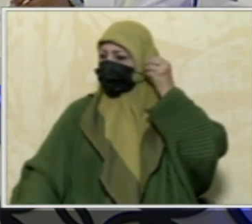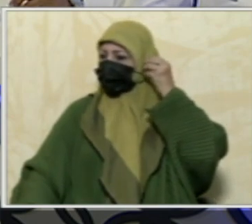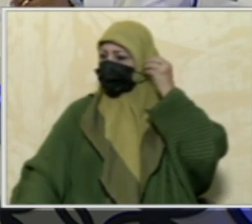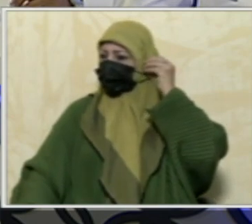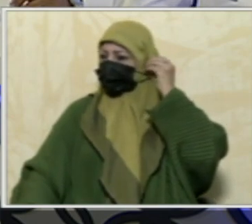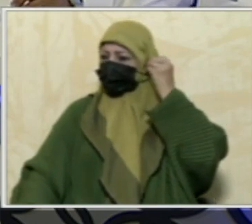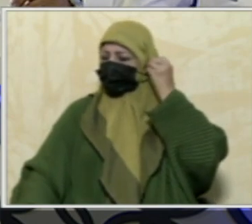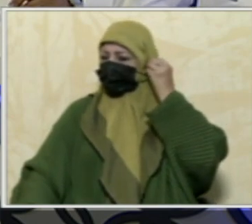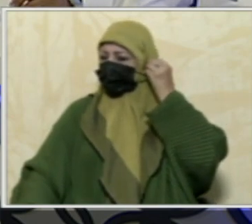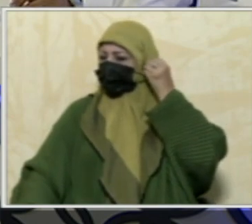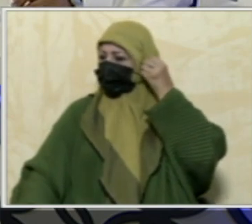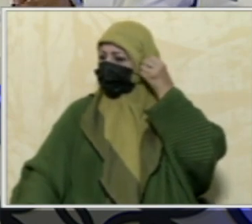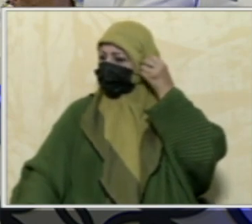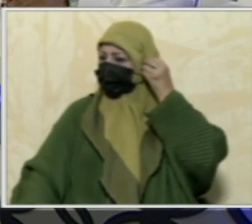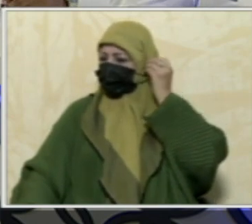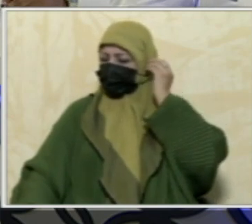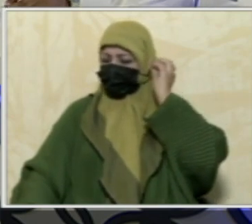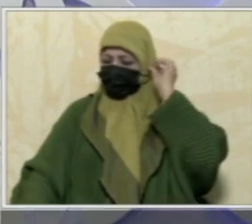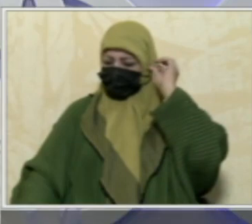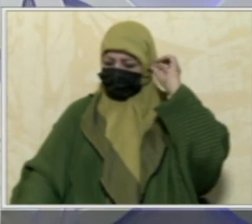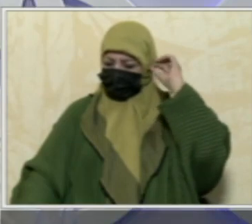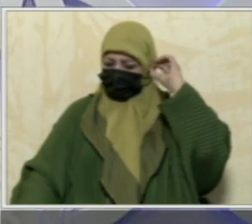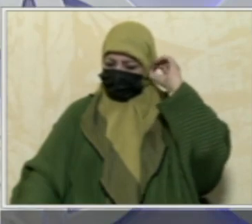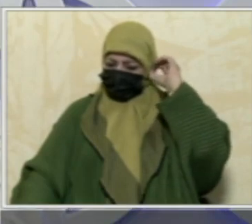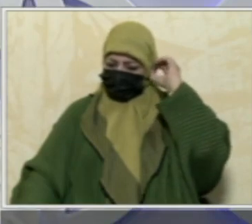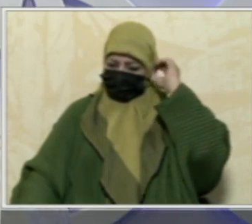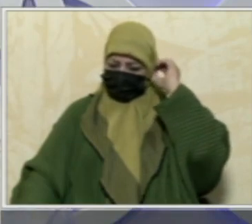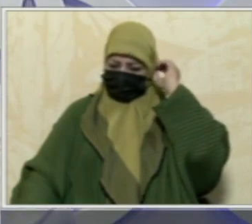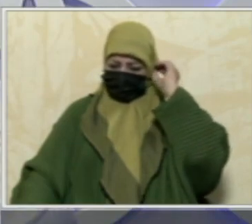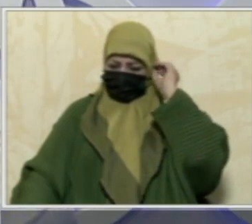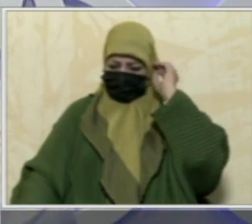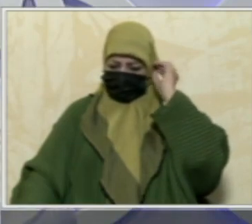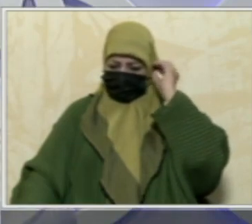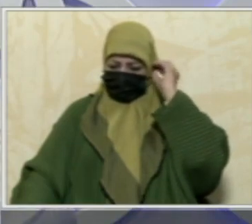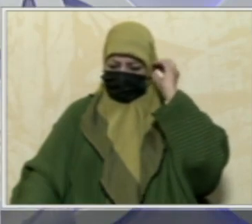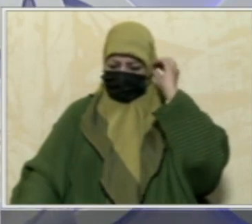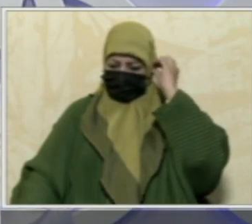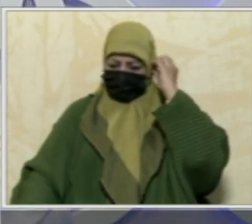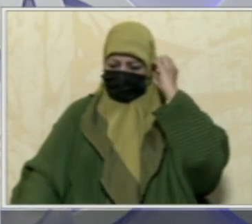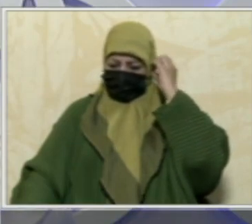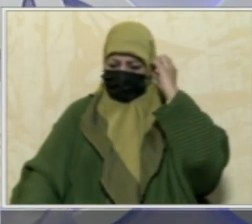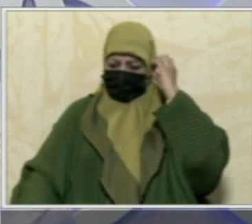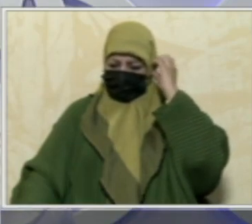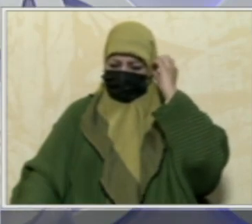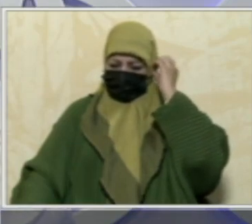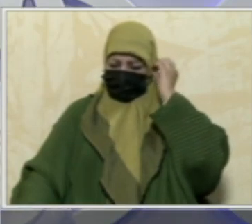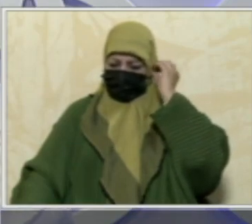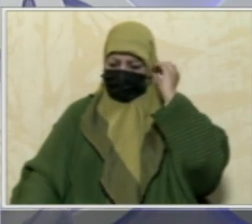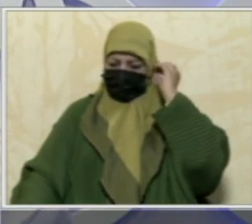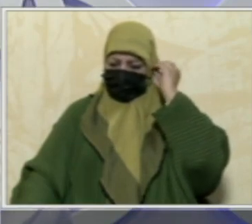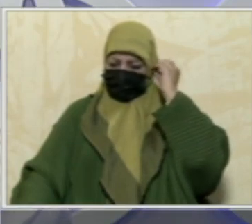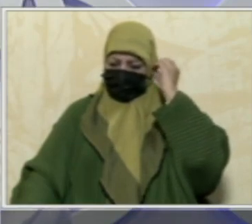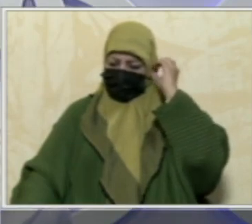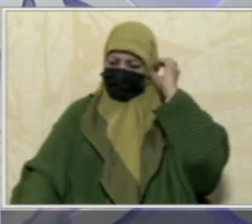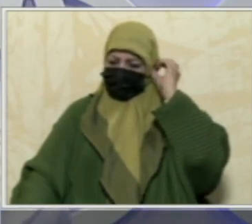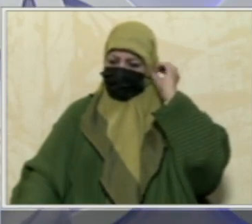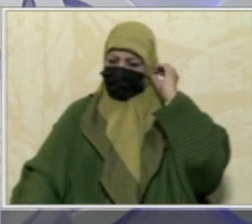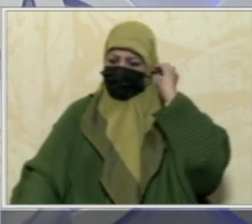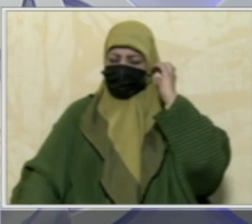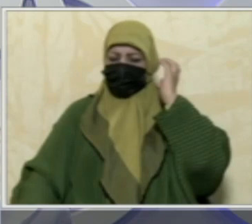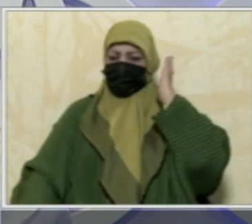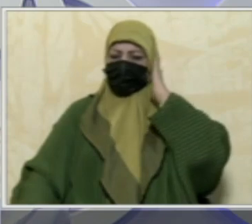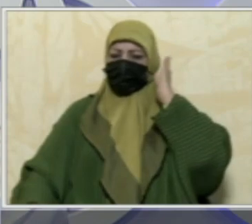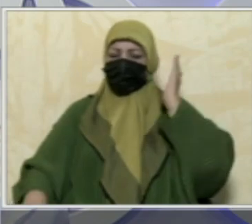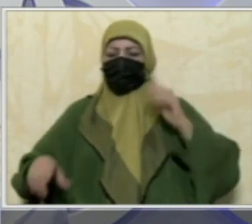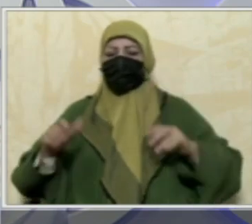ماشي تمام بارك الله فيك ادريس من طرابلس نعم يا ادريس السلام عليكم